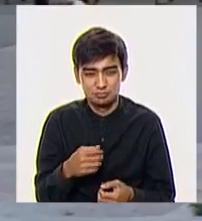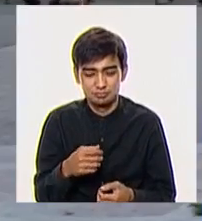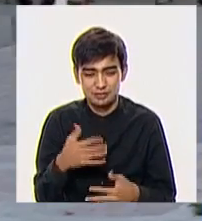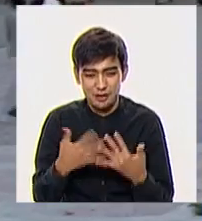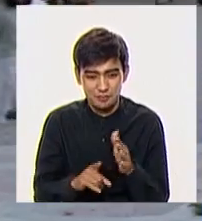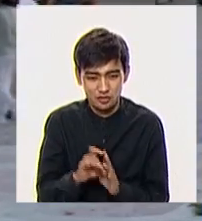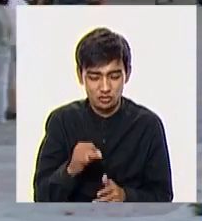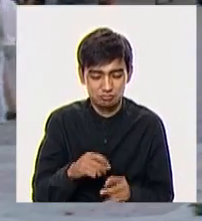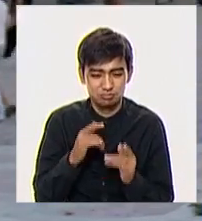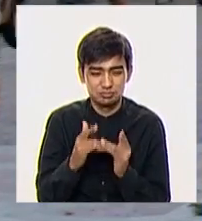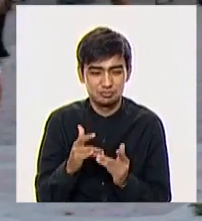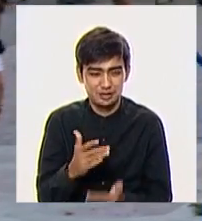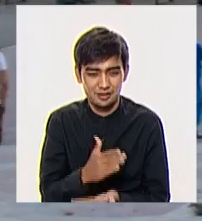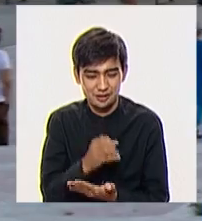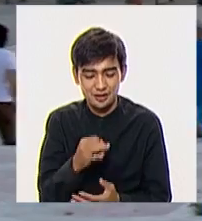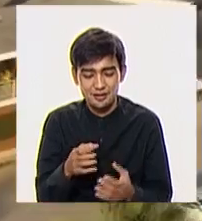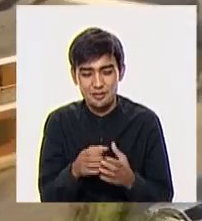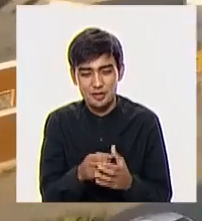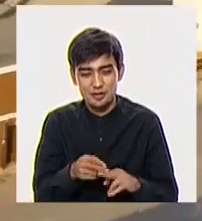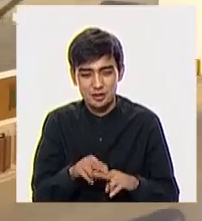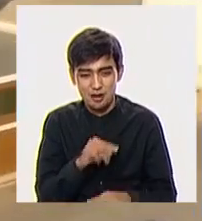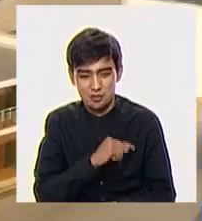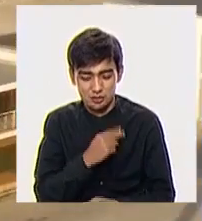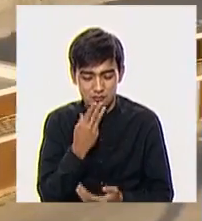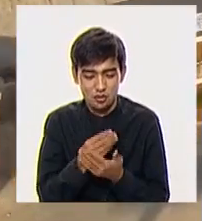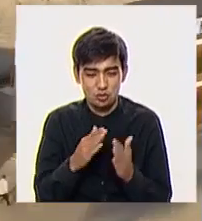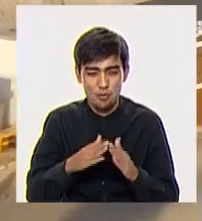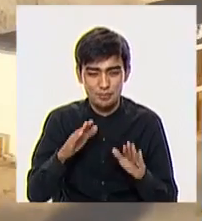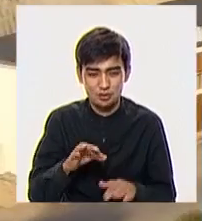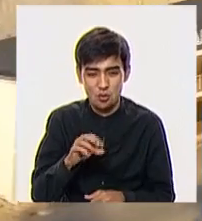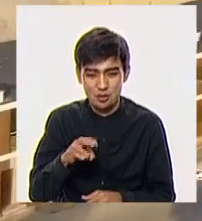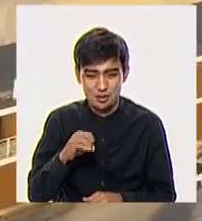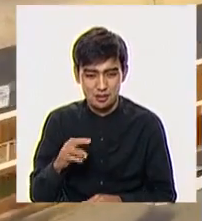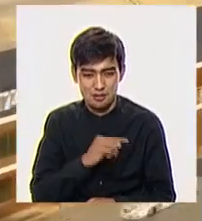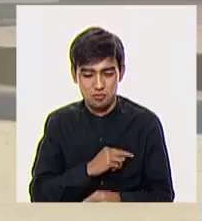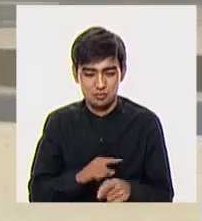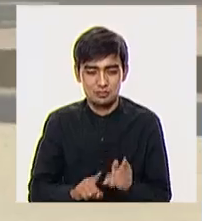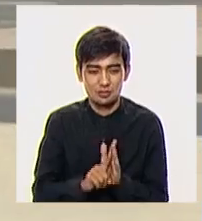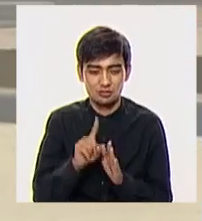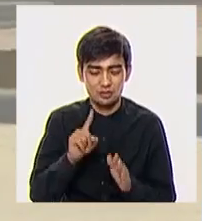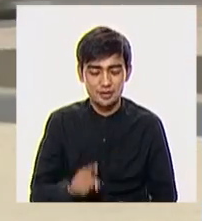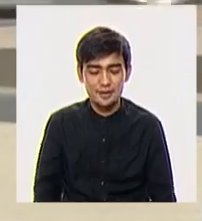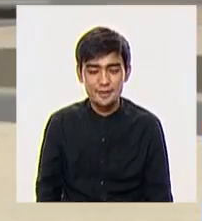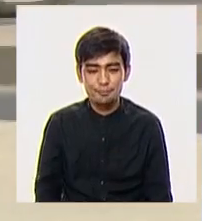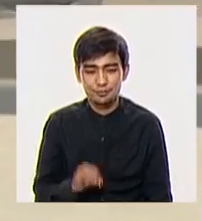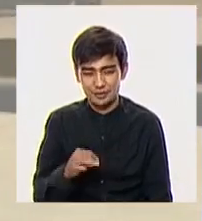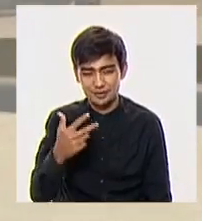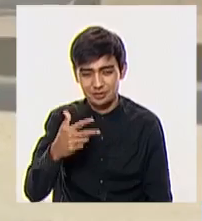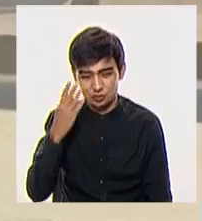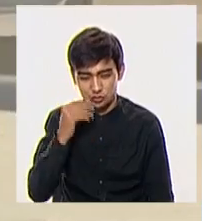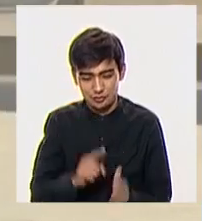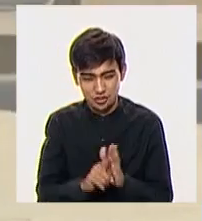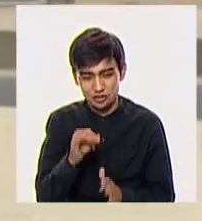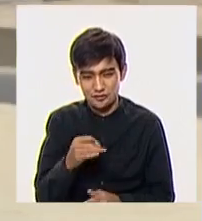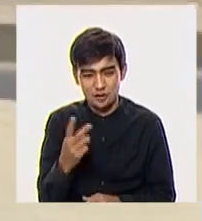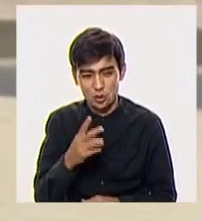Сондықтан аймақтағы кейбір компаниялар жұмысшыларын үйден онлайн жұмыс істеуге көшірген. Төтеншеліктер 30-шы маусым мен 2-ші